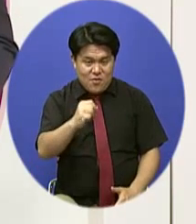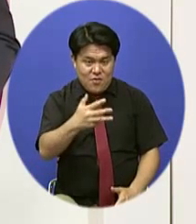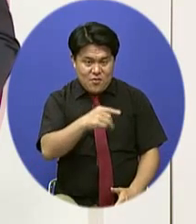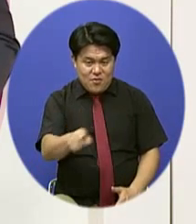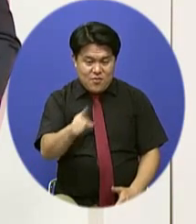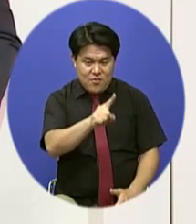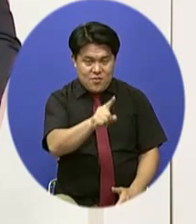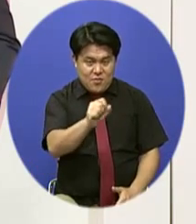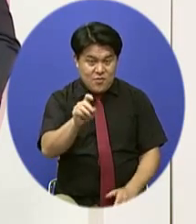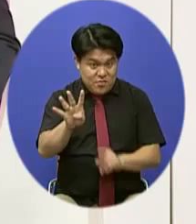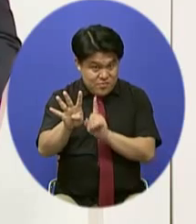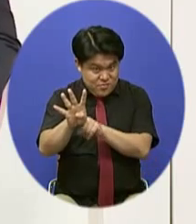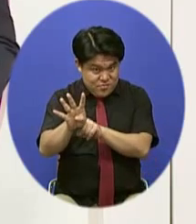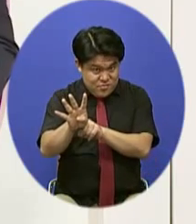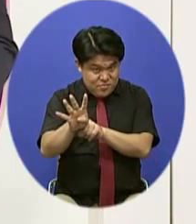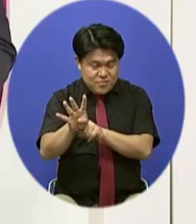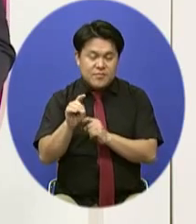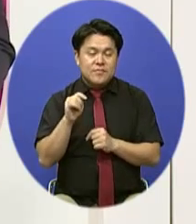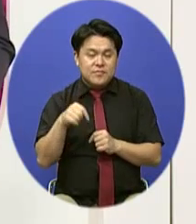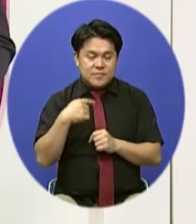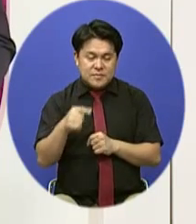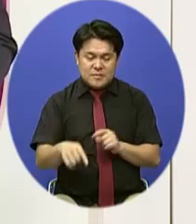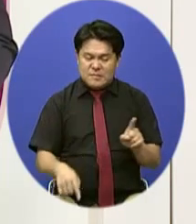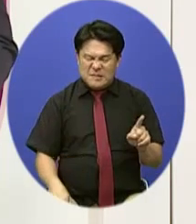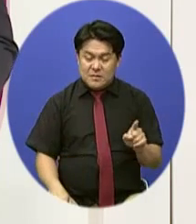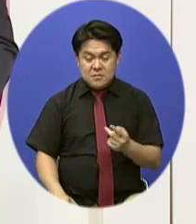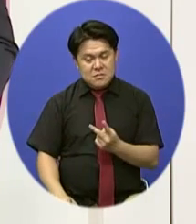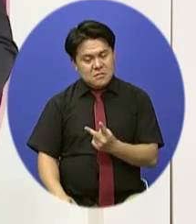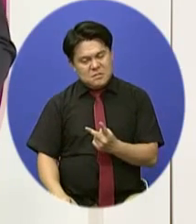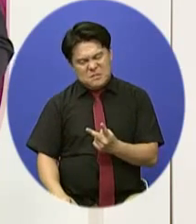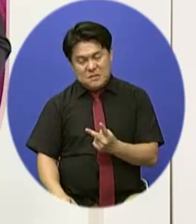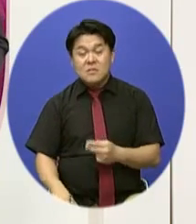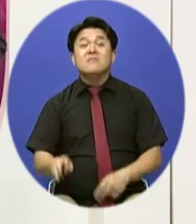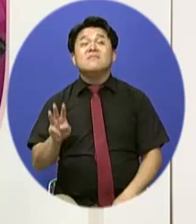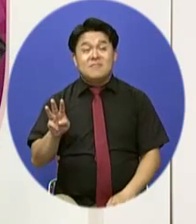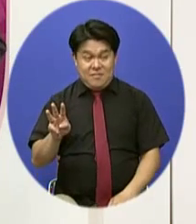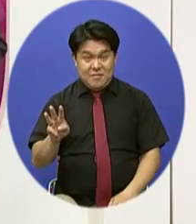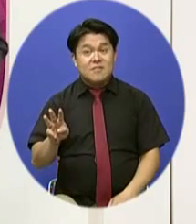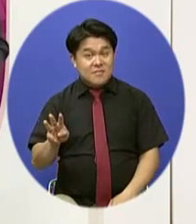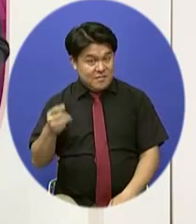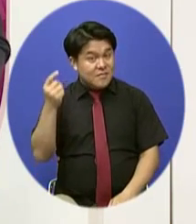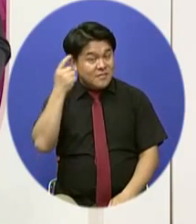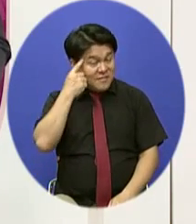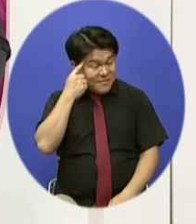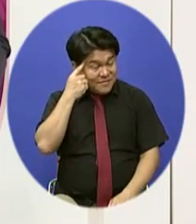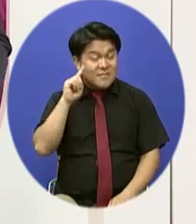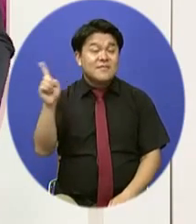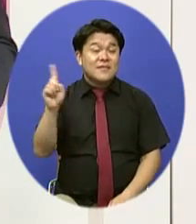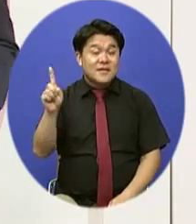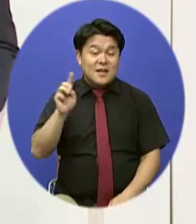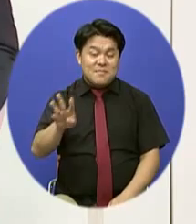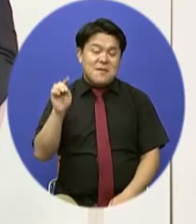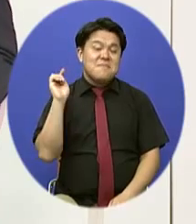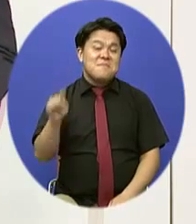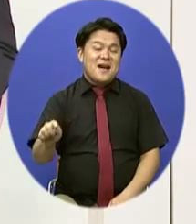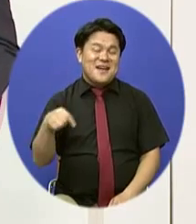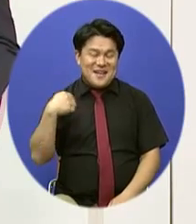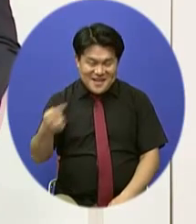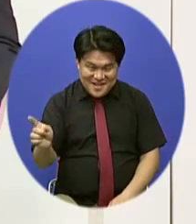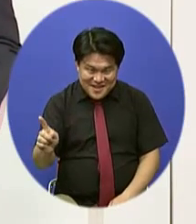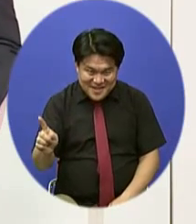060-608-1004번입니다. 네. 1번도 아니요. 2번도 아니요. 3번이 네. 정답이요. 라고 생각하시면 네. 3번을